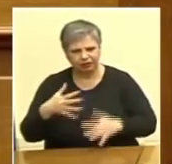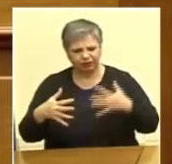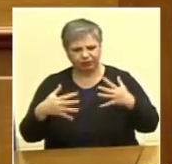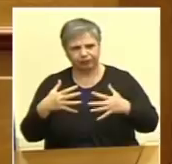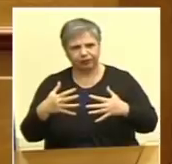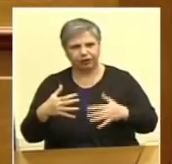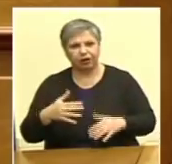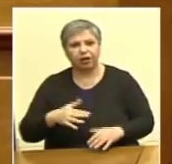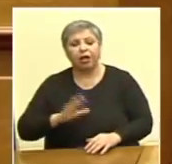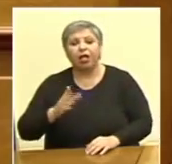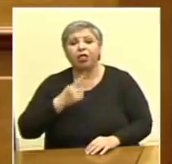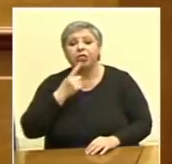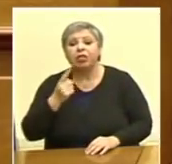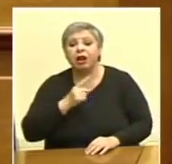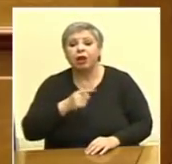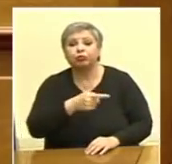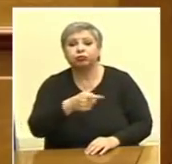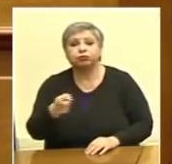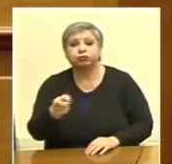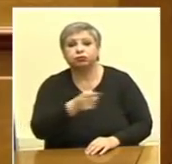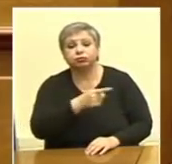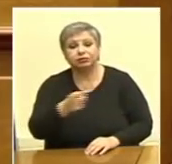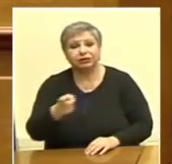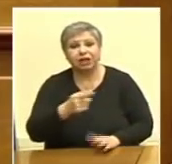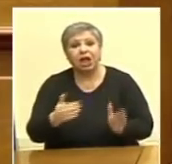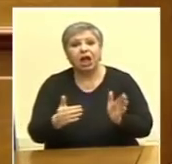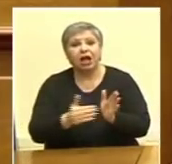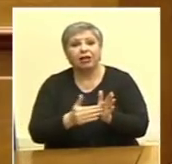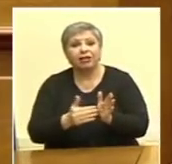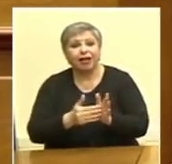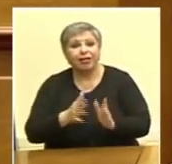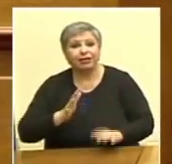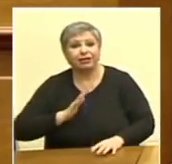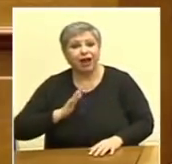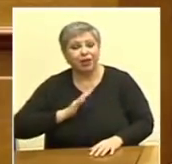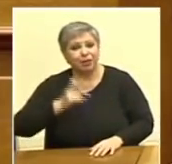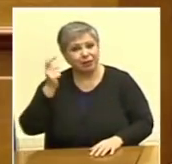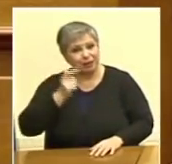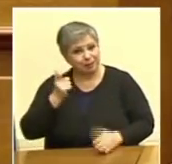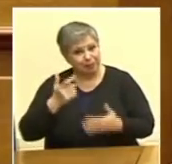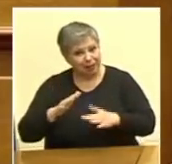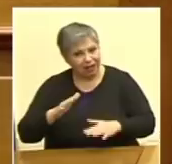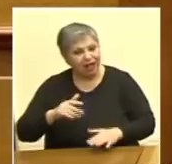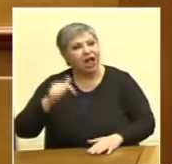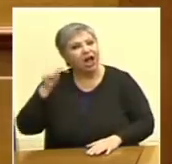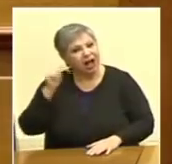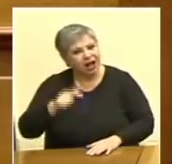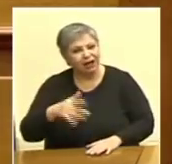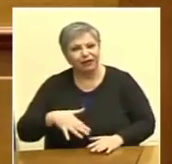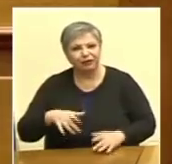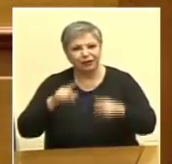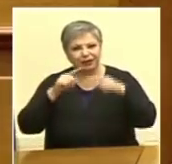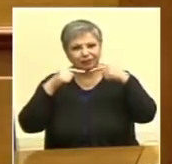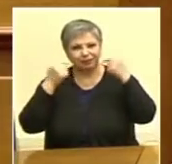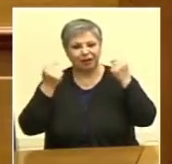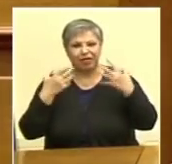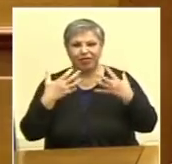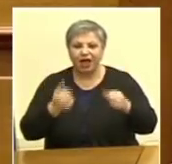των συνταξιούχων που σήμερα θα χαμογελούν, αλλά σε κάποιους εντός και εκτός της